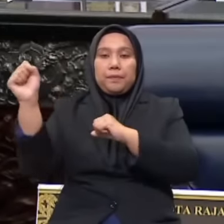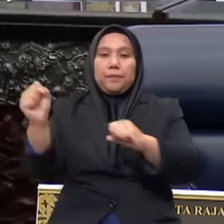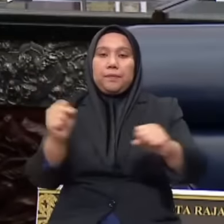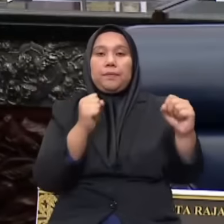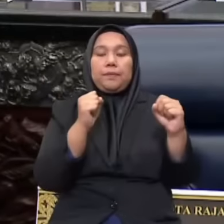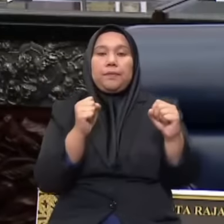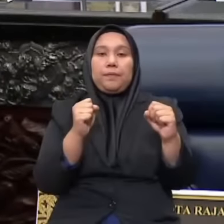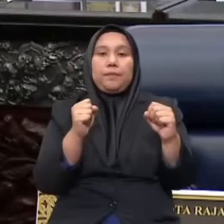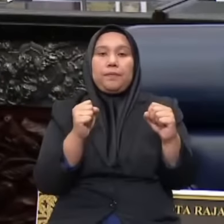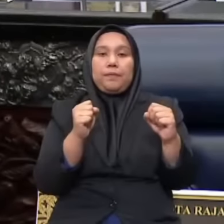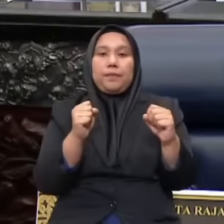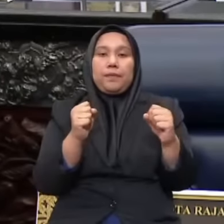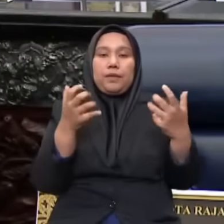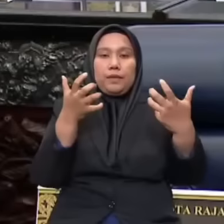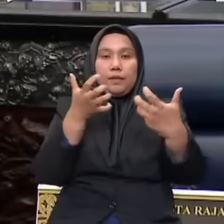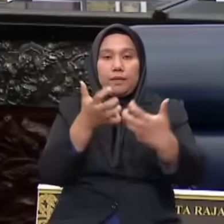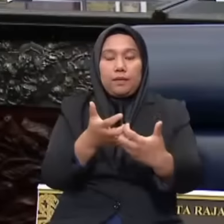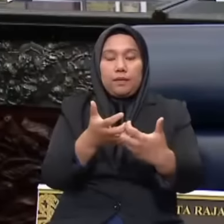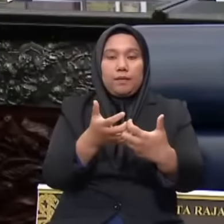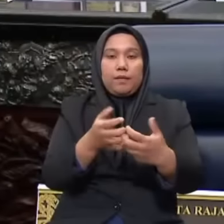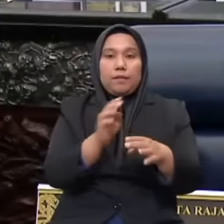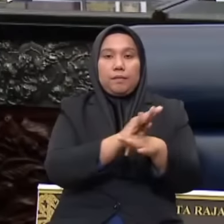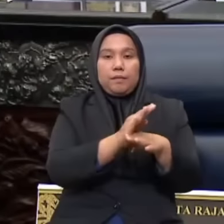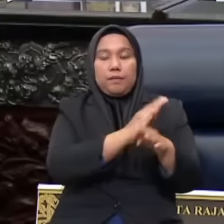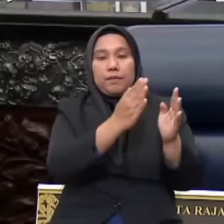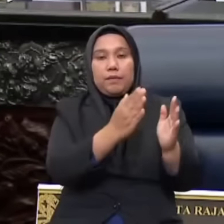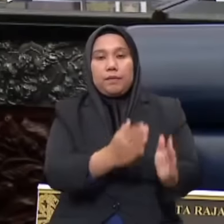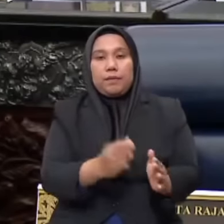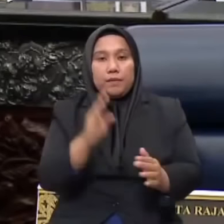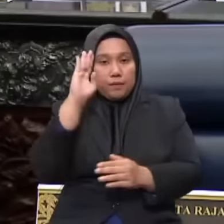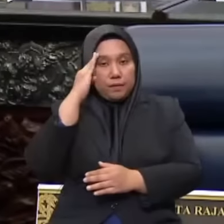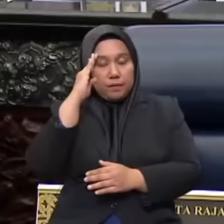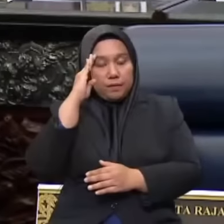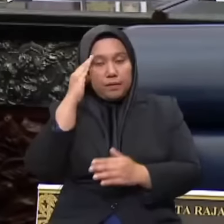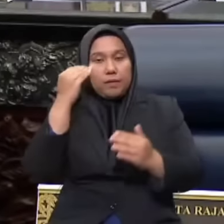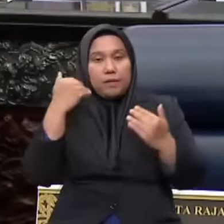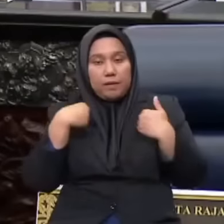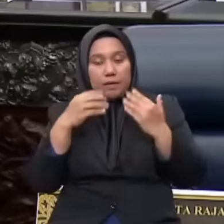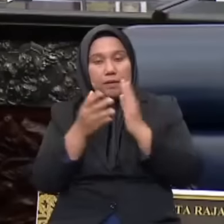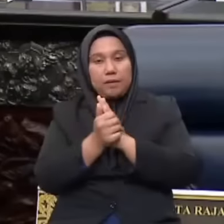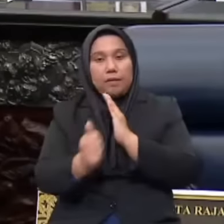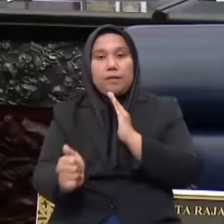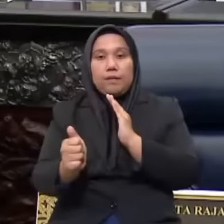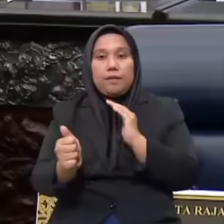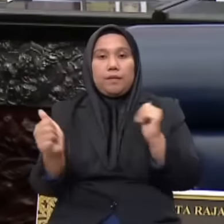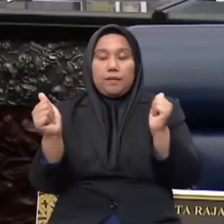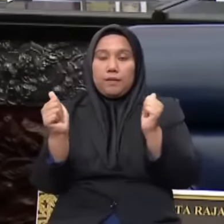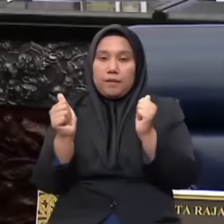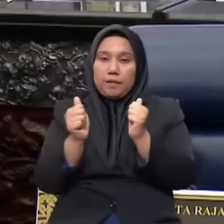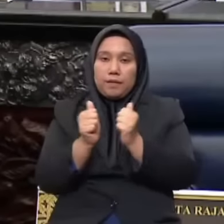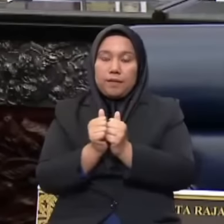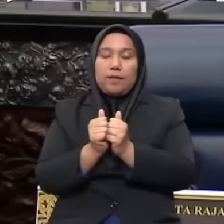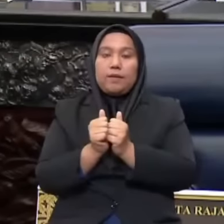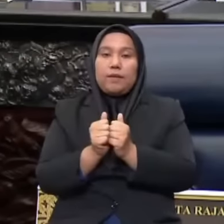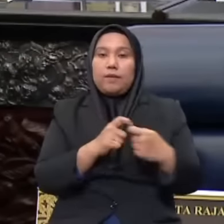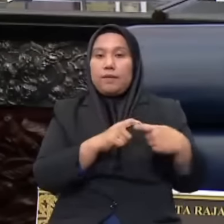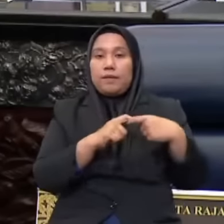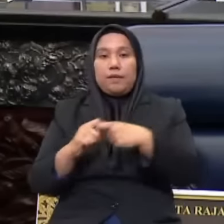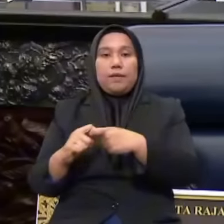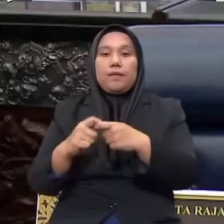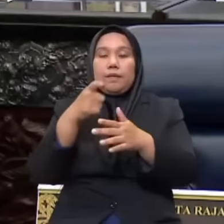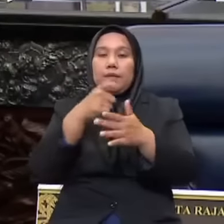untuk memadankan usahawan-usahawan Bumi Putra yang berpotensi dengan rantaian nilai